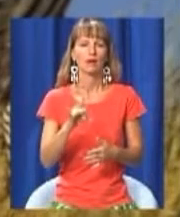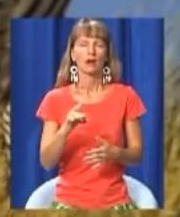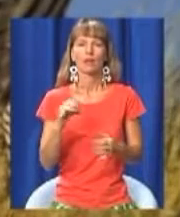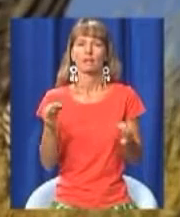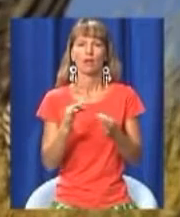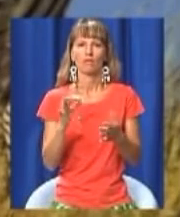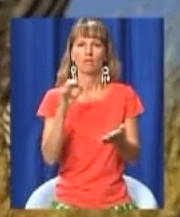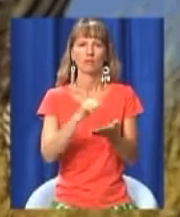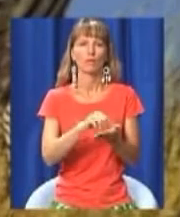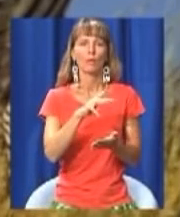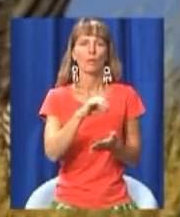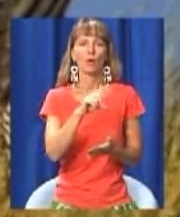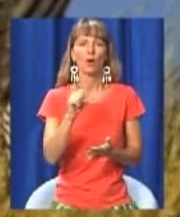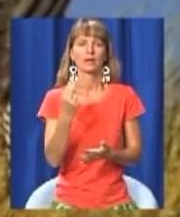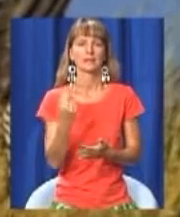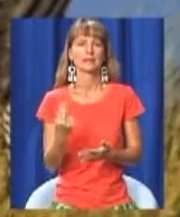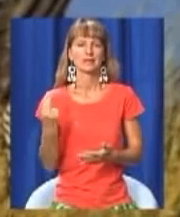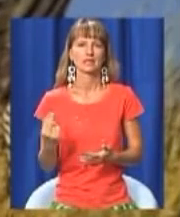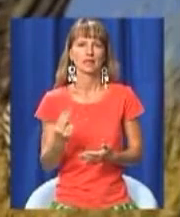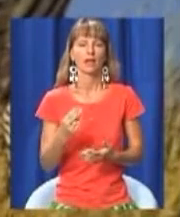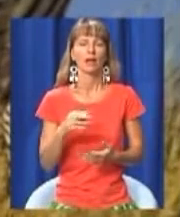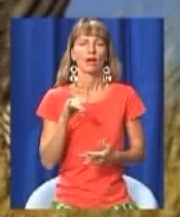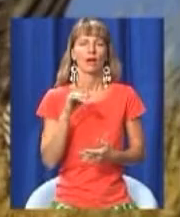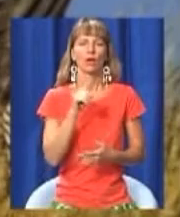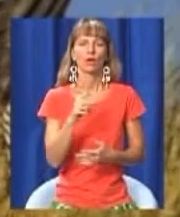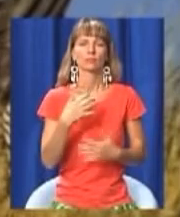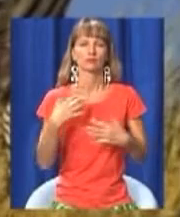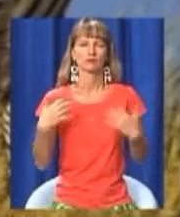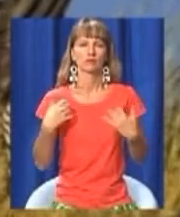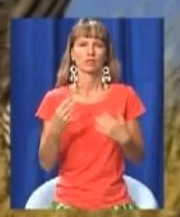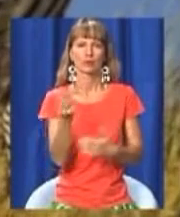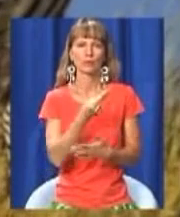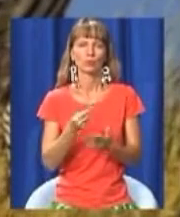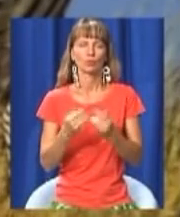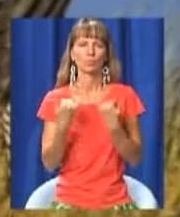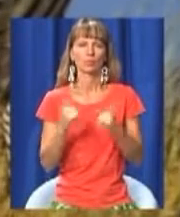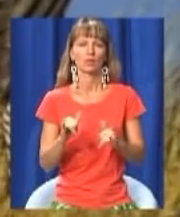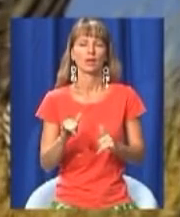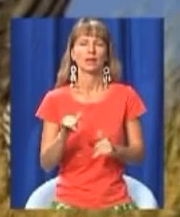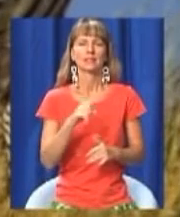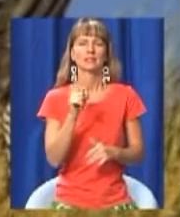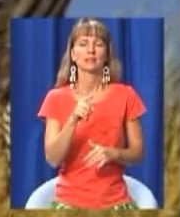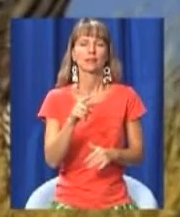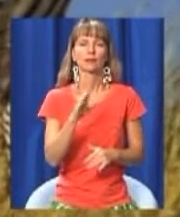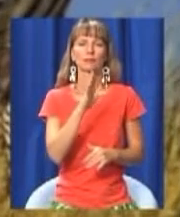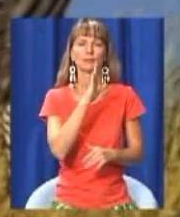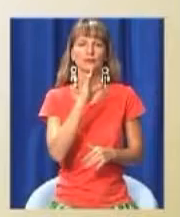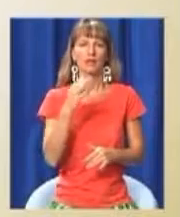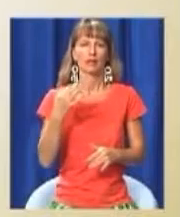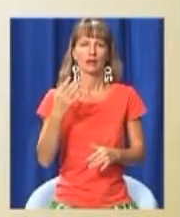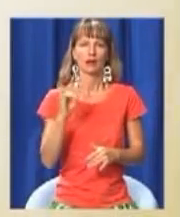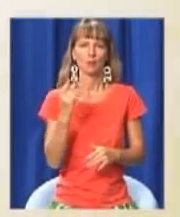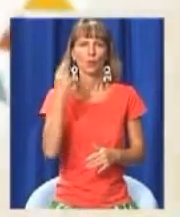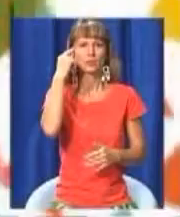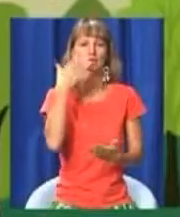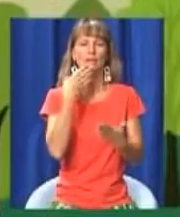ЦЦ. Малюнок у кожної тварини унікальний, як штрих-код. Саме за ним маляв пізнає свою маму.